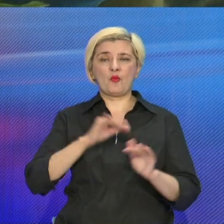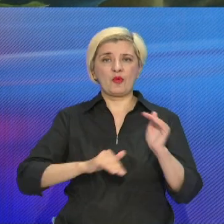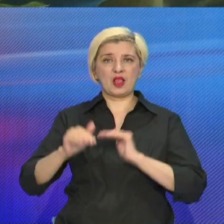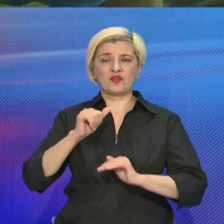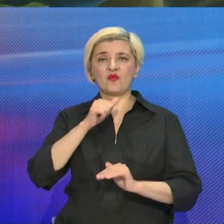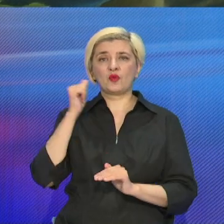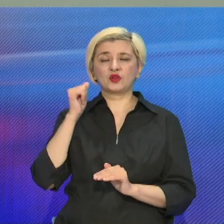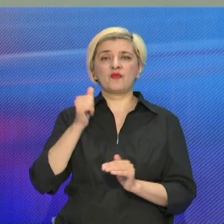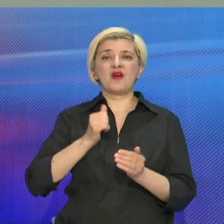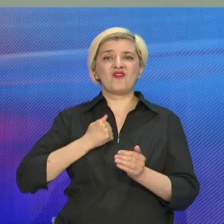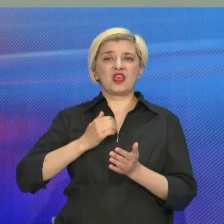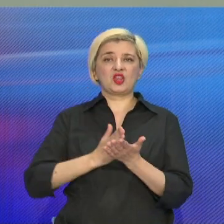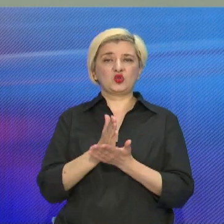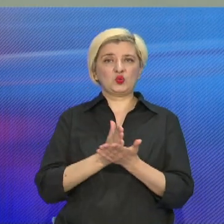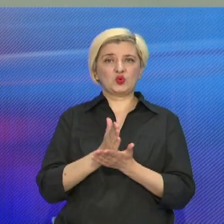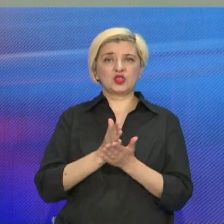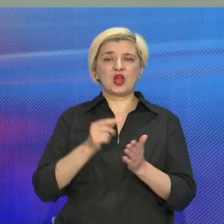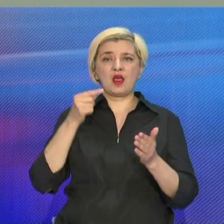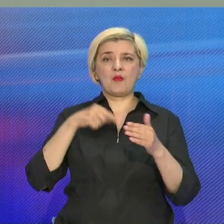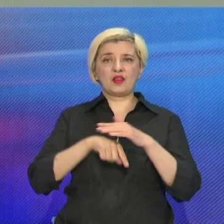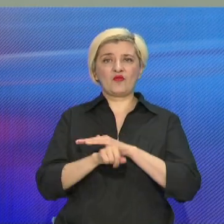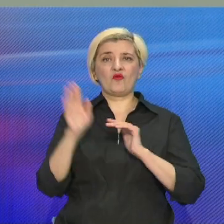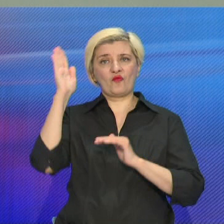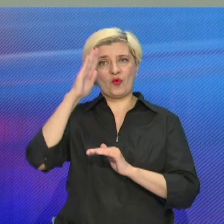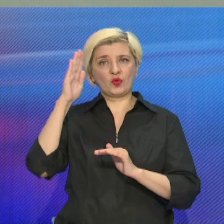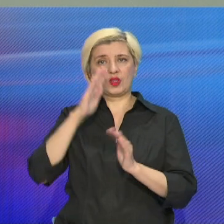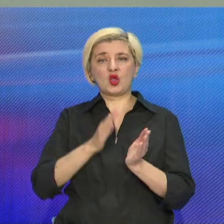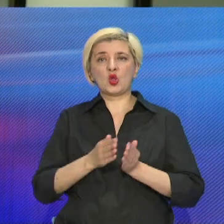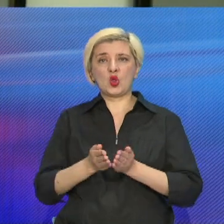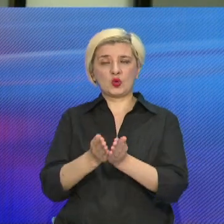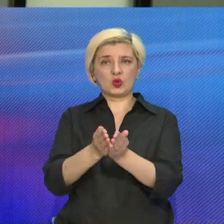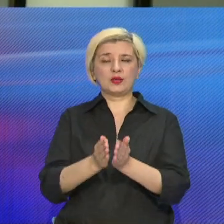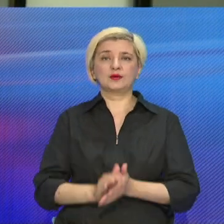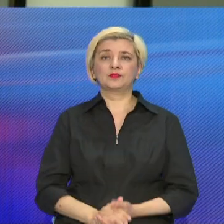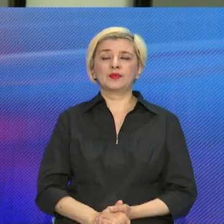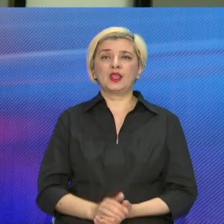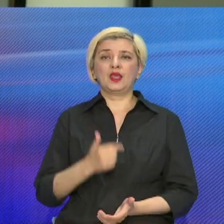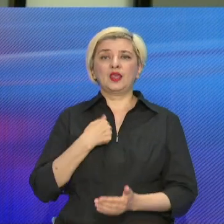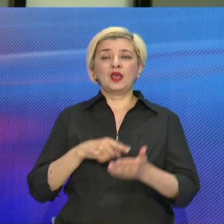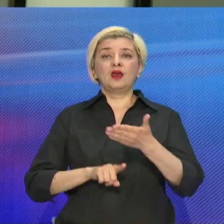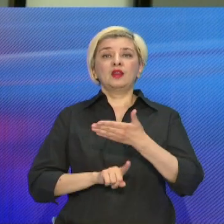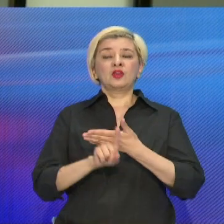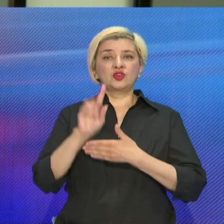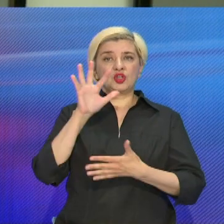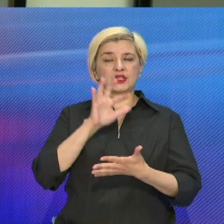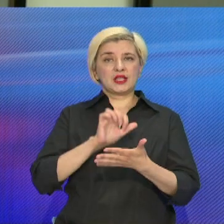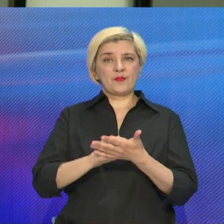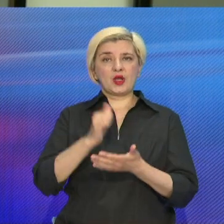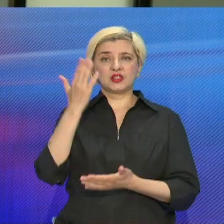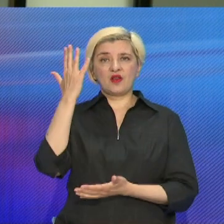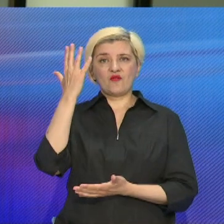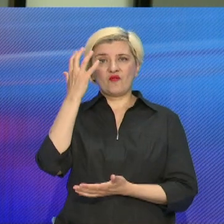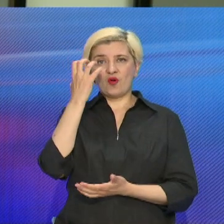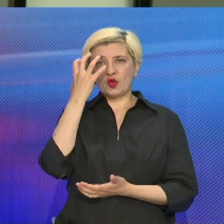он вось уже больше за 60 годов, а начинал со спортивных репортажей. Там я начал заниматься фото